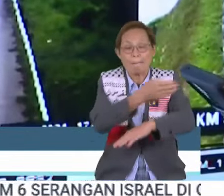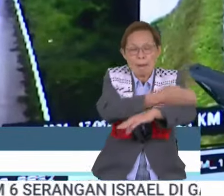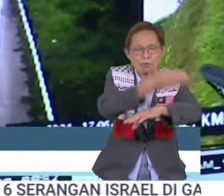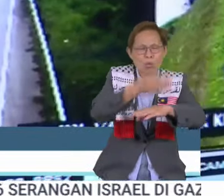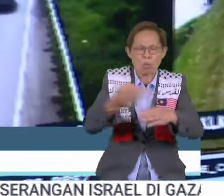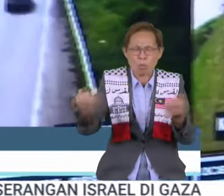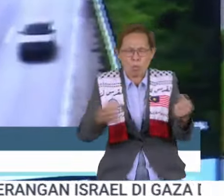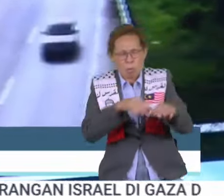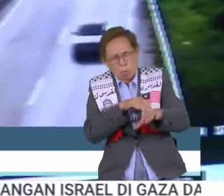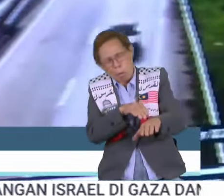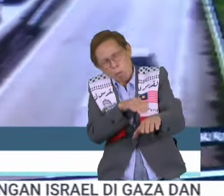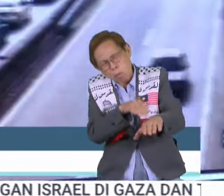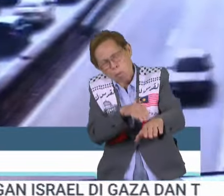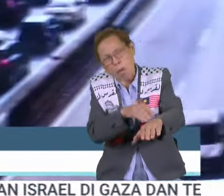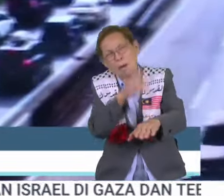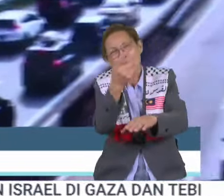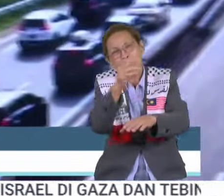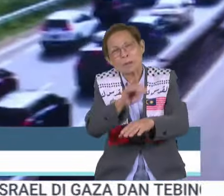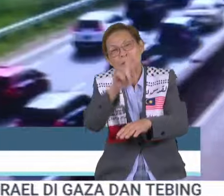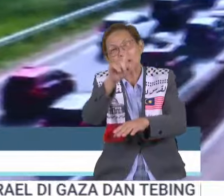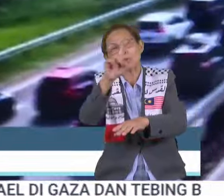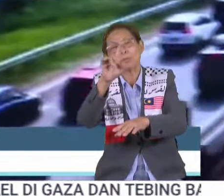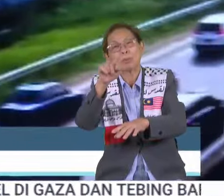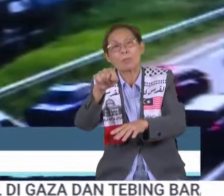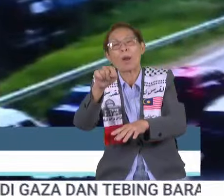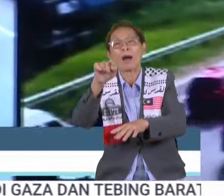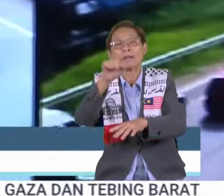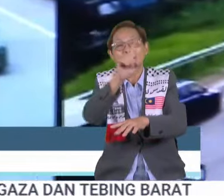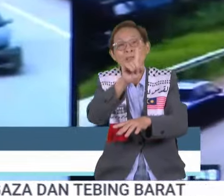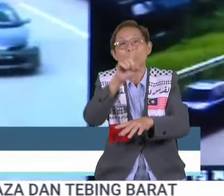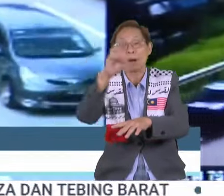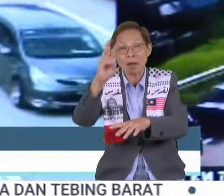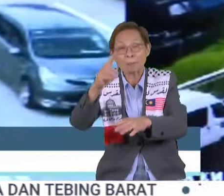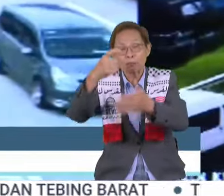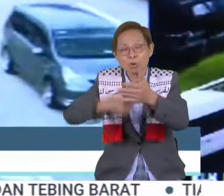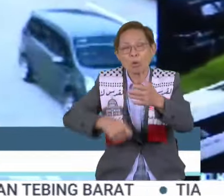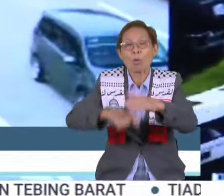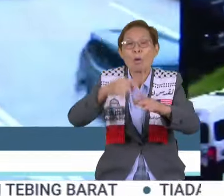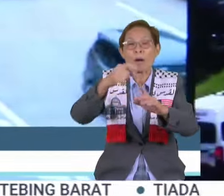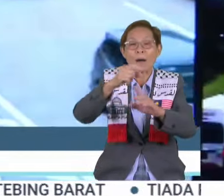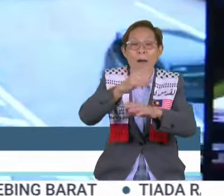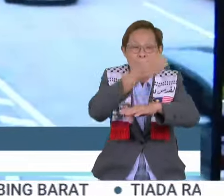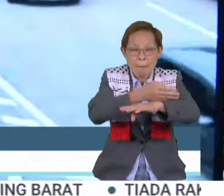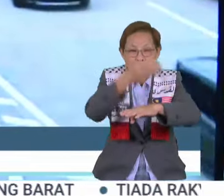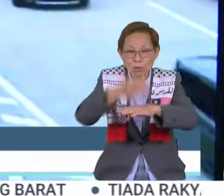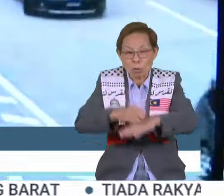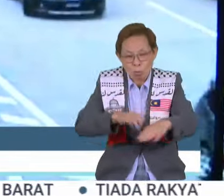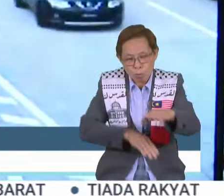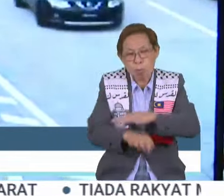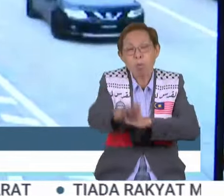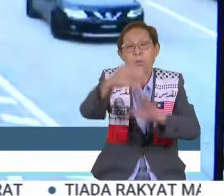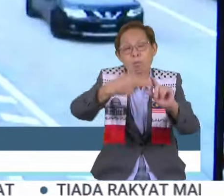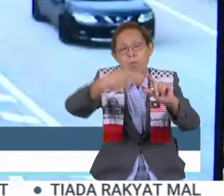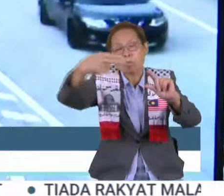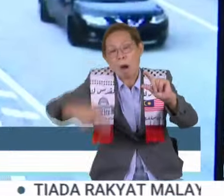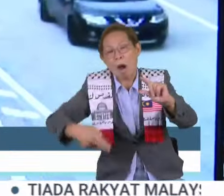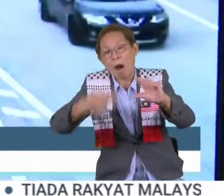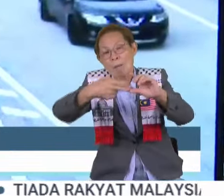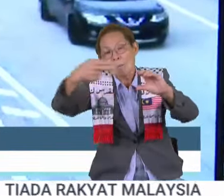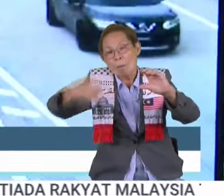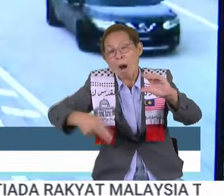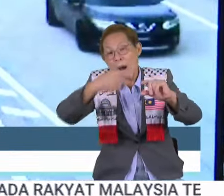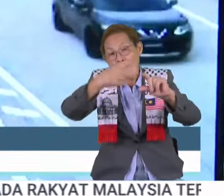sesak di kilometer 61.8 tol Bentong menuju ke Genting Sempah berikutan pertambahan kenderaan dari arah